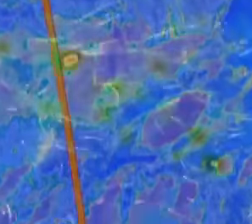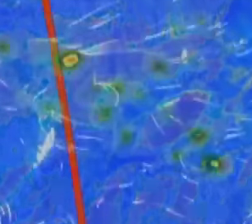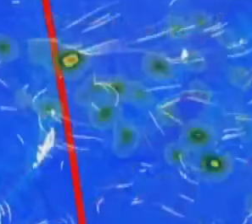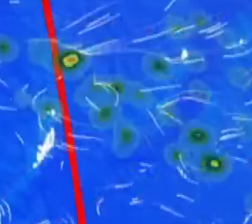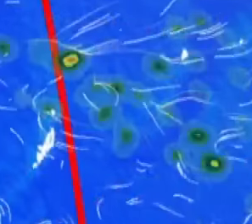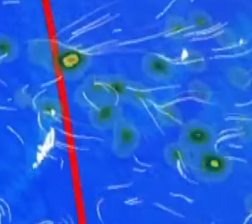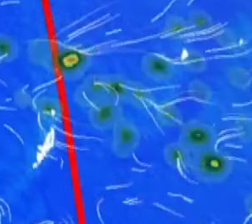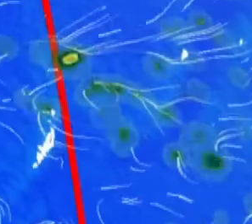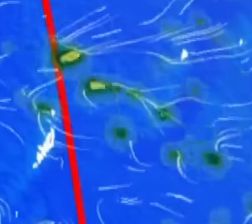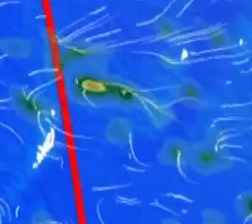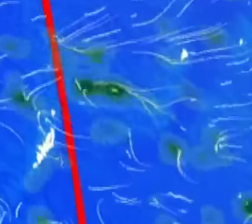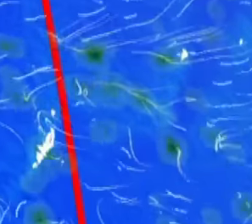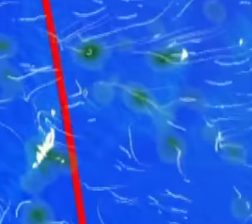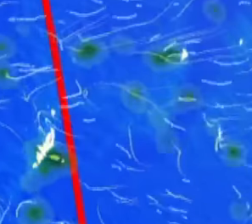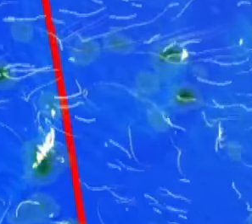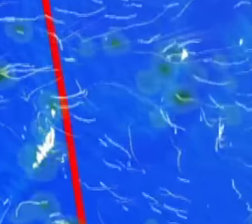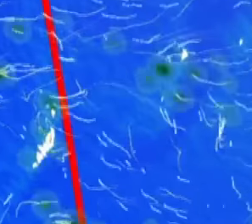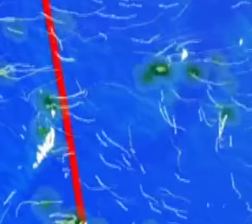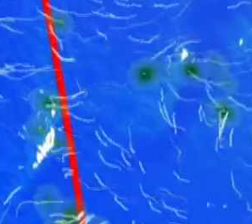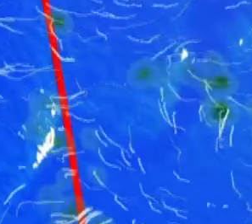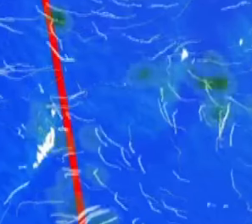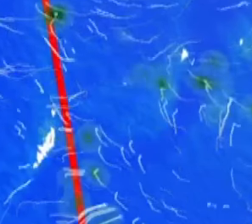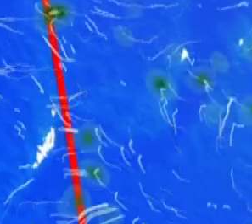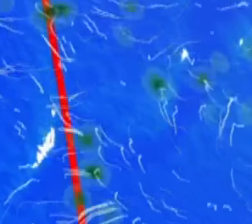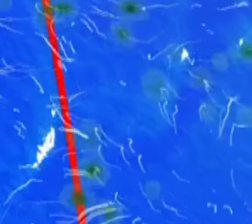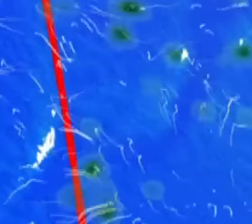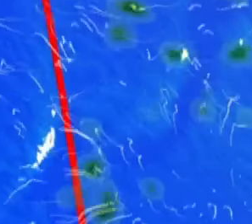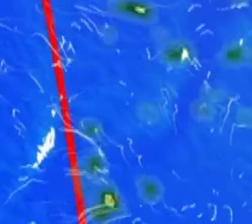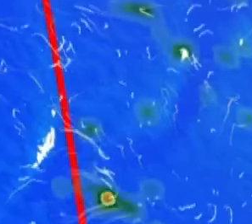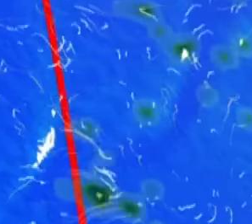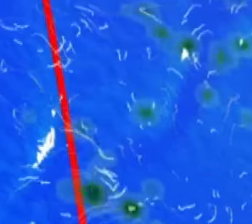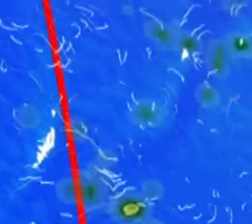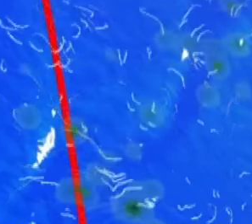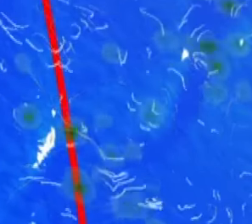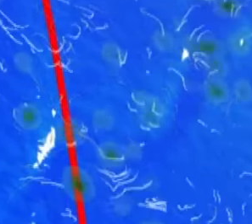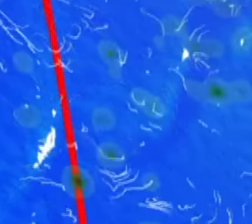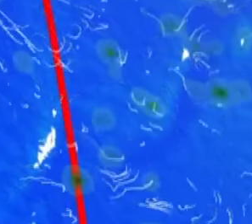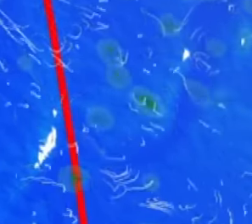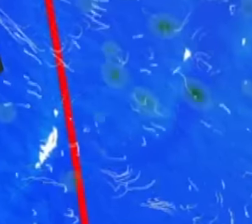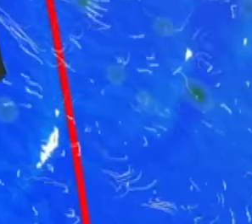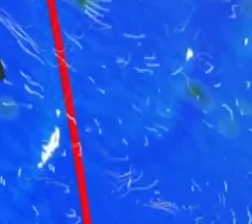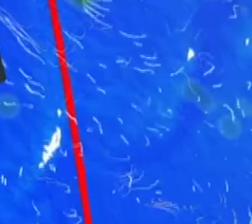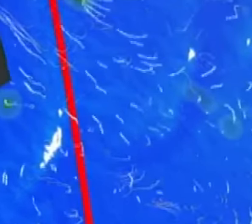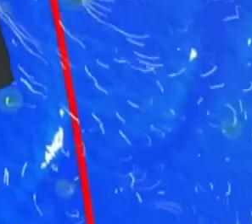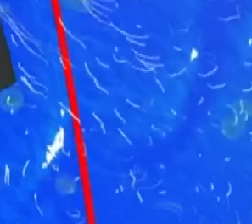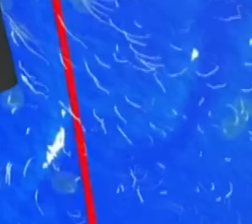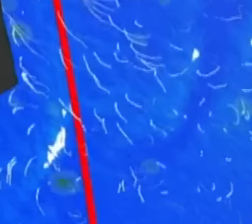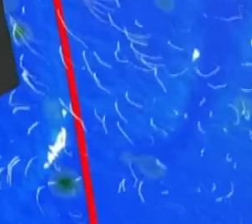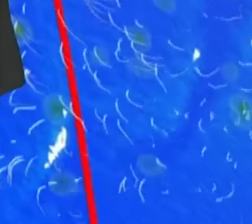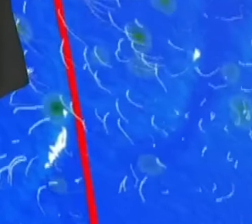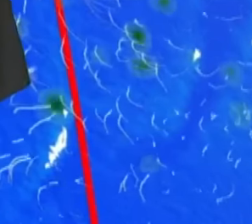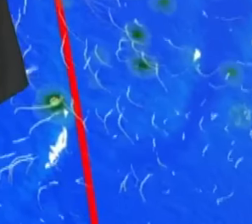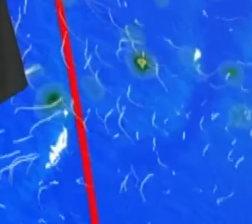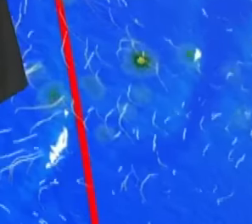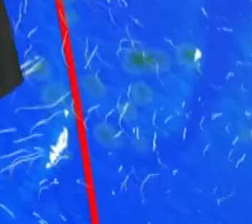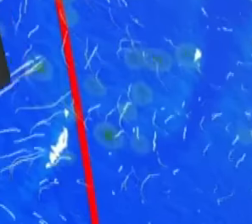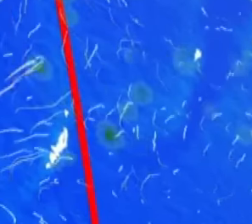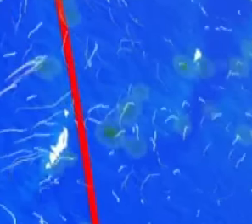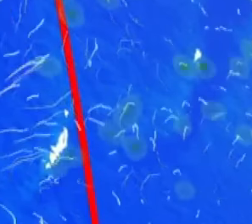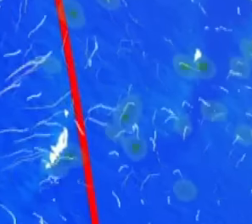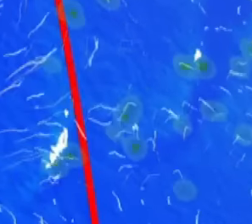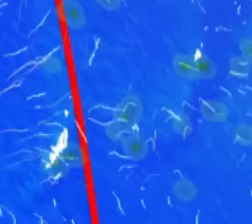ang thunderstorms bandang hapon at gabi, pero wala namang nakikitang panibagong sama ng panahon hanggang sa susunod na